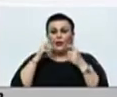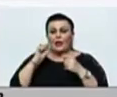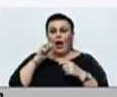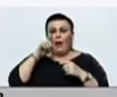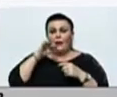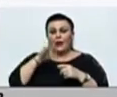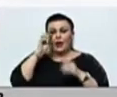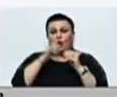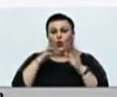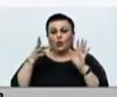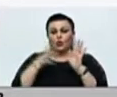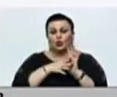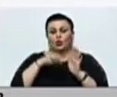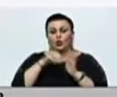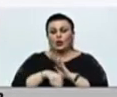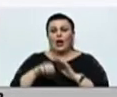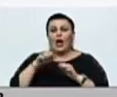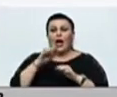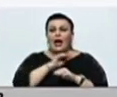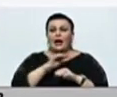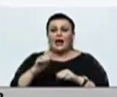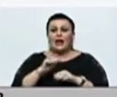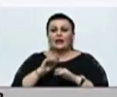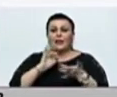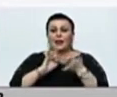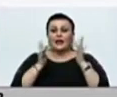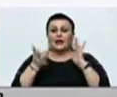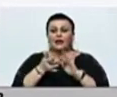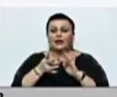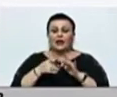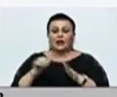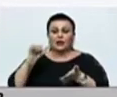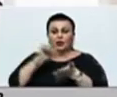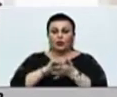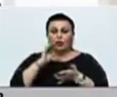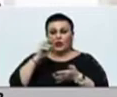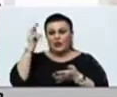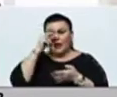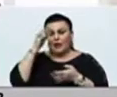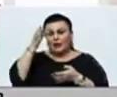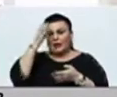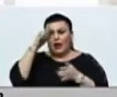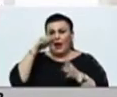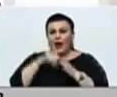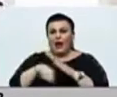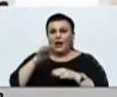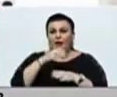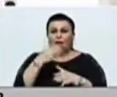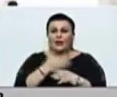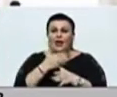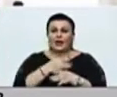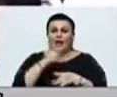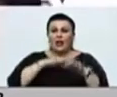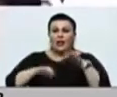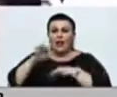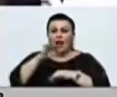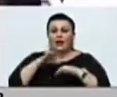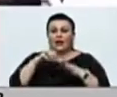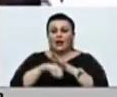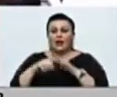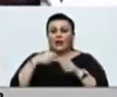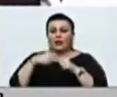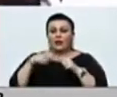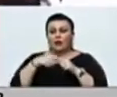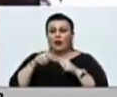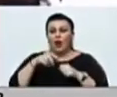19-dan sonra KOBYA-nın rəsmi internet səhifəsində yerləşdiriləcək. Qeyd edək ki, təhsil, elm, tədqiqat və dəstək layihələrinin maliyyələşdirilməsi